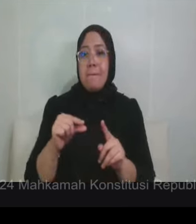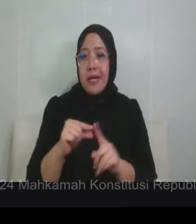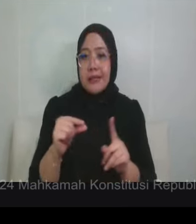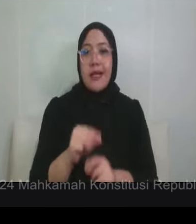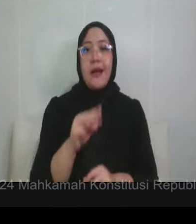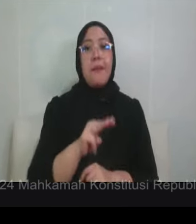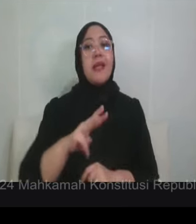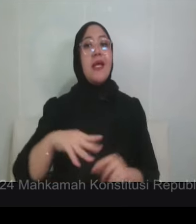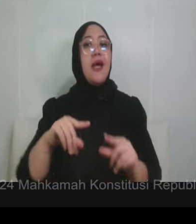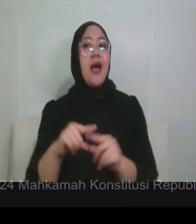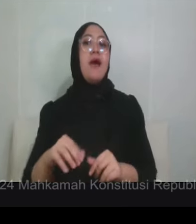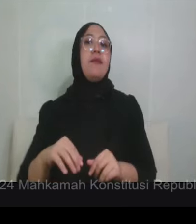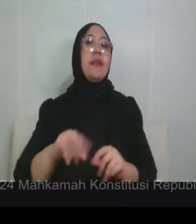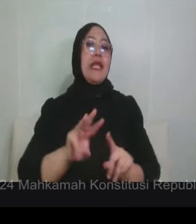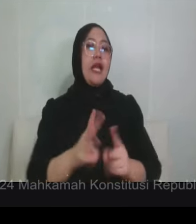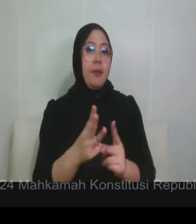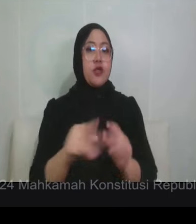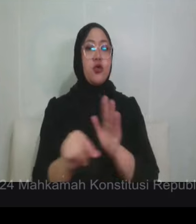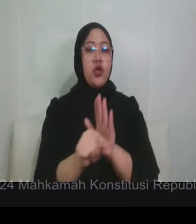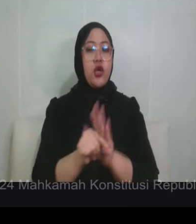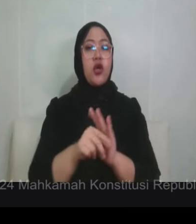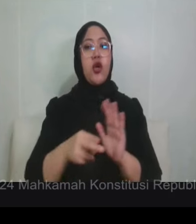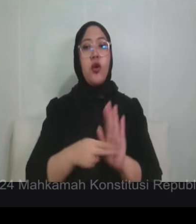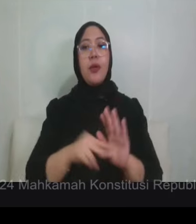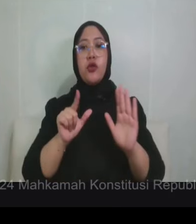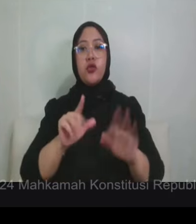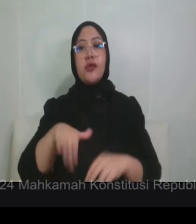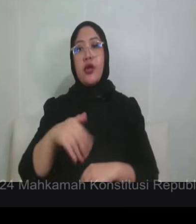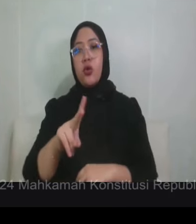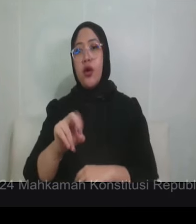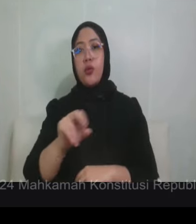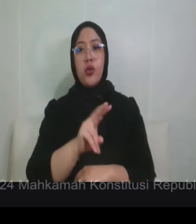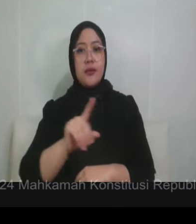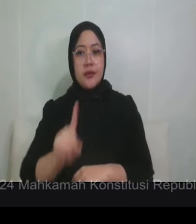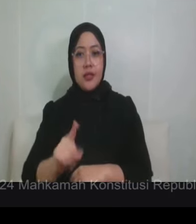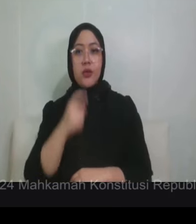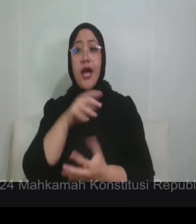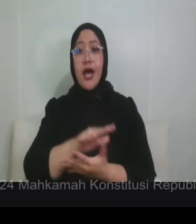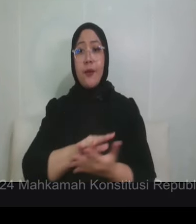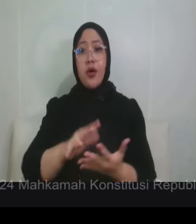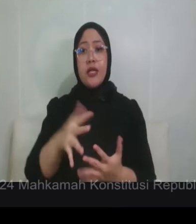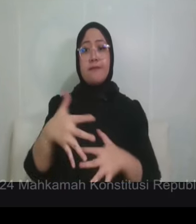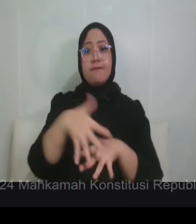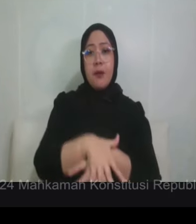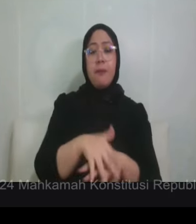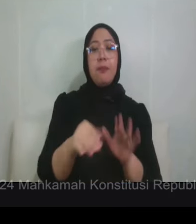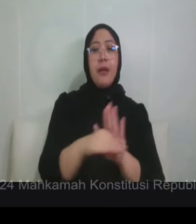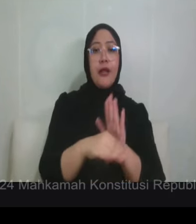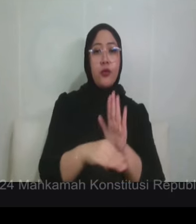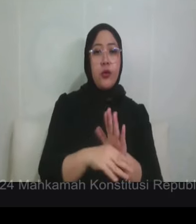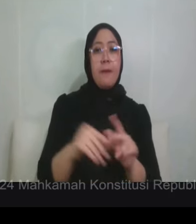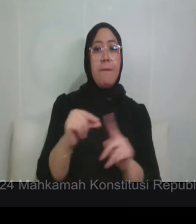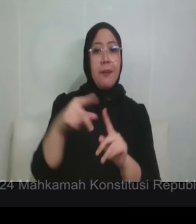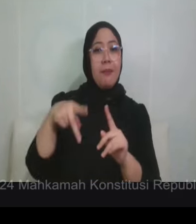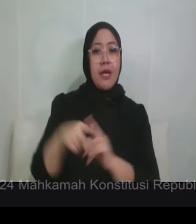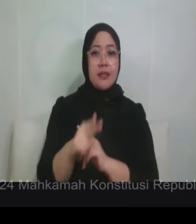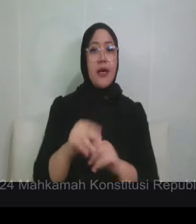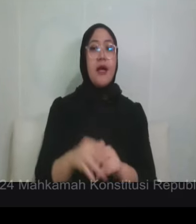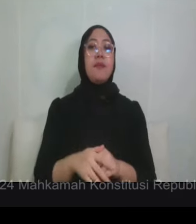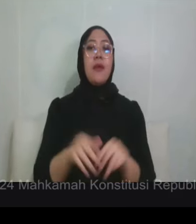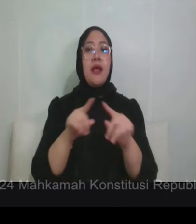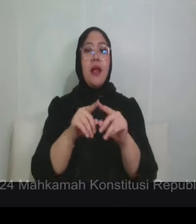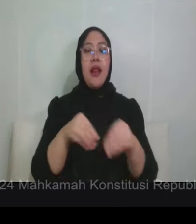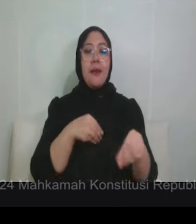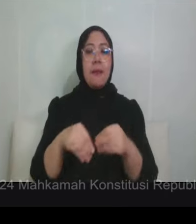13 undang-undang Nomor 7 Tahun 2021 tentang harmonisasi peraturan perpajakan lembar negara rep Indonesia